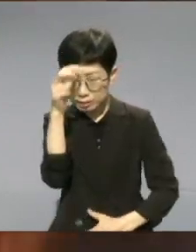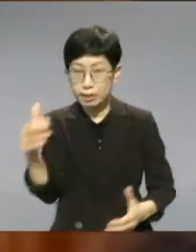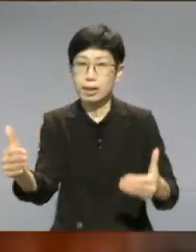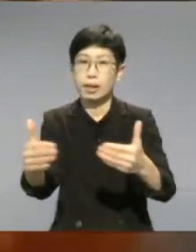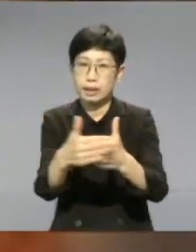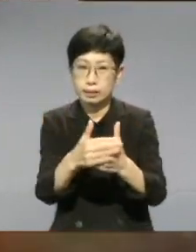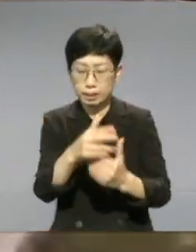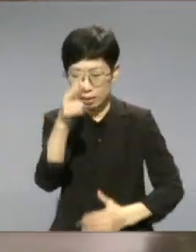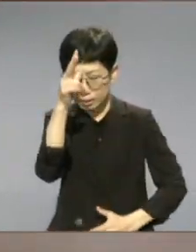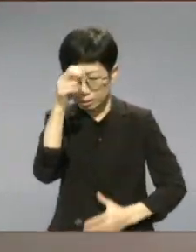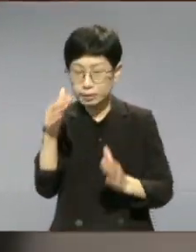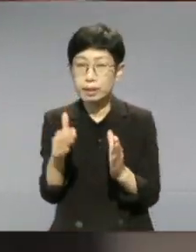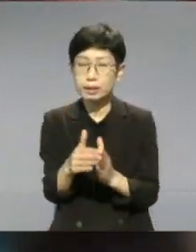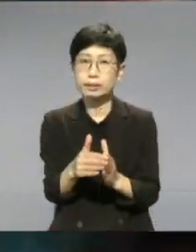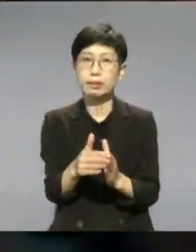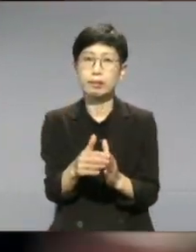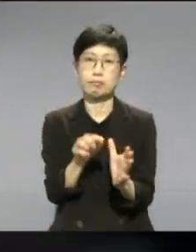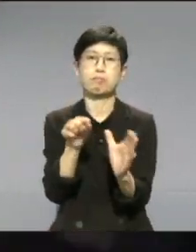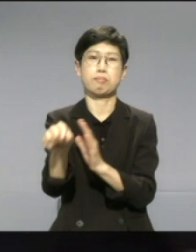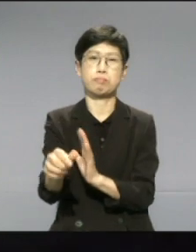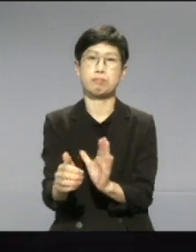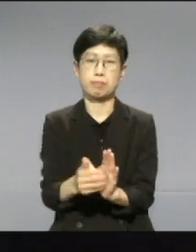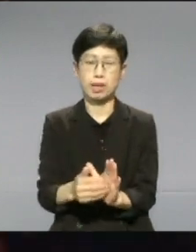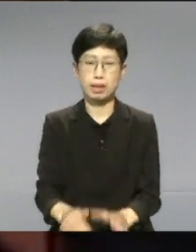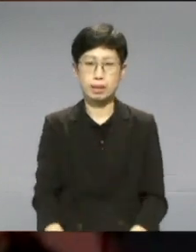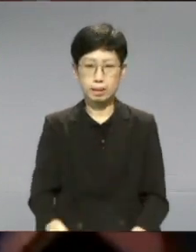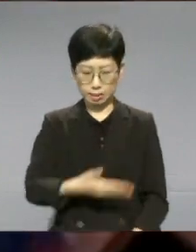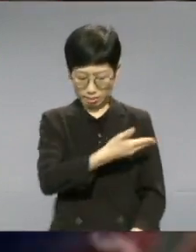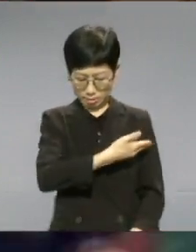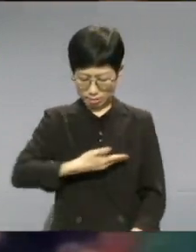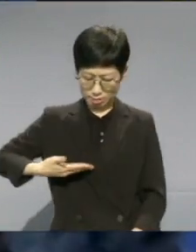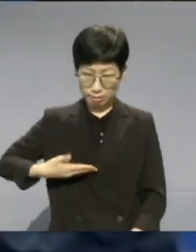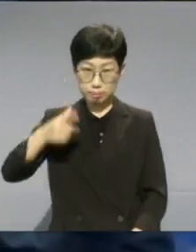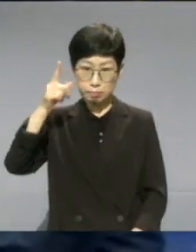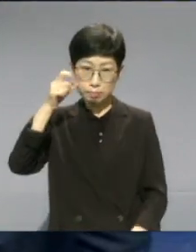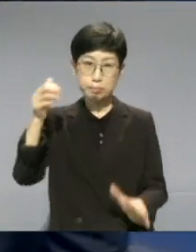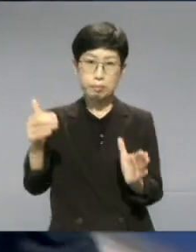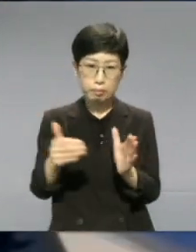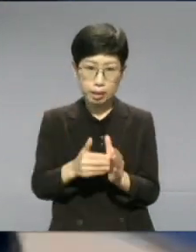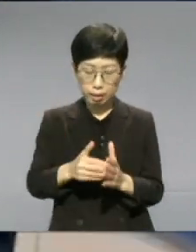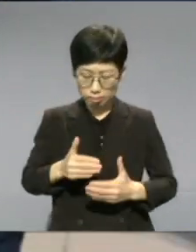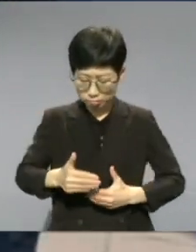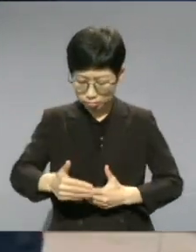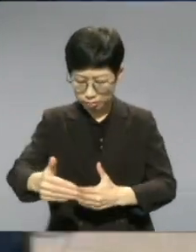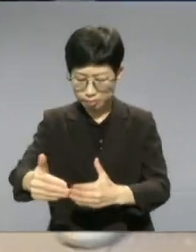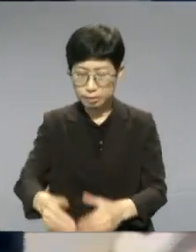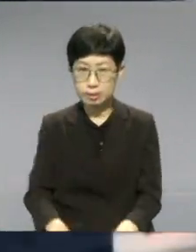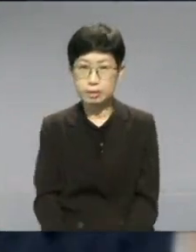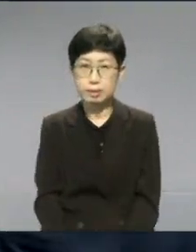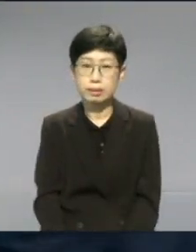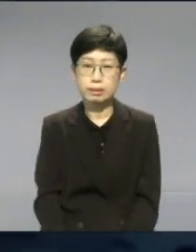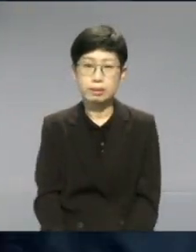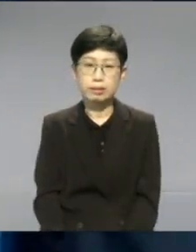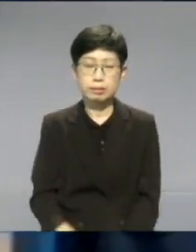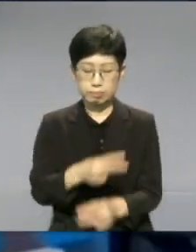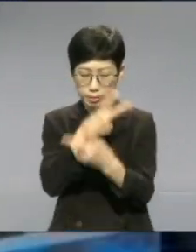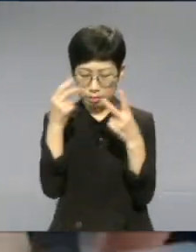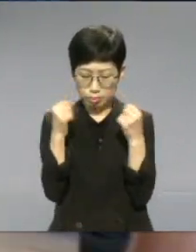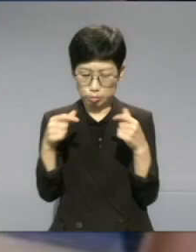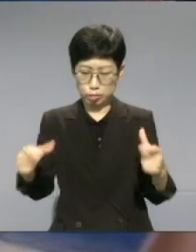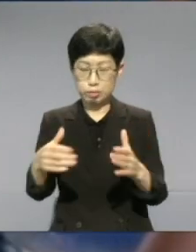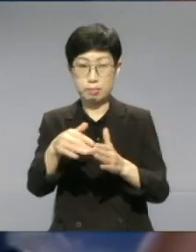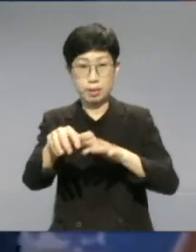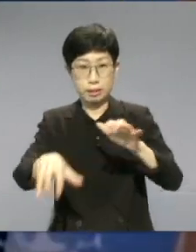채 경찰서로 들어섰는데요. 머그샷까지 완벽하게 체포 과정을 따르는 처키 인형. 멕시코 북부